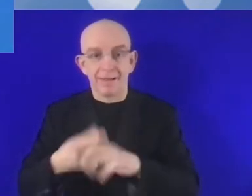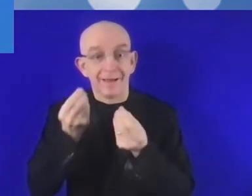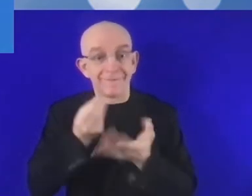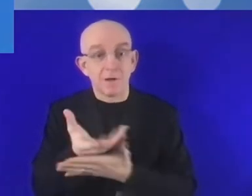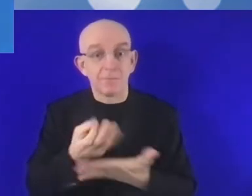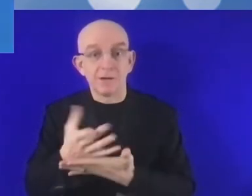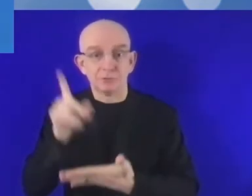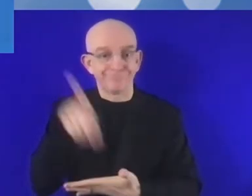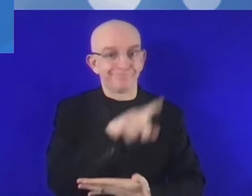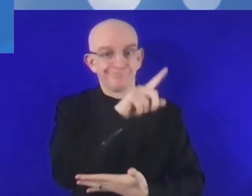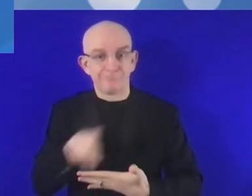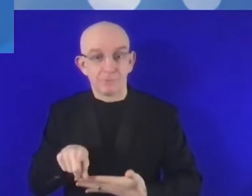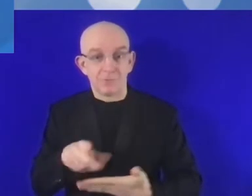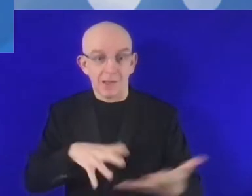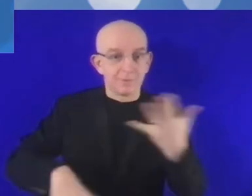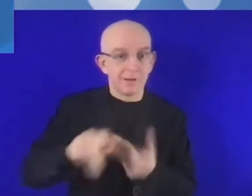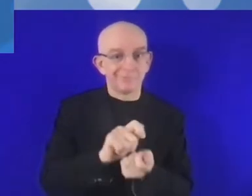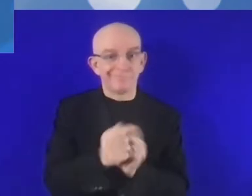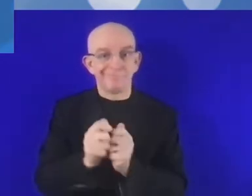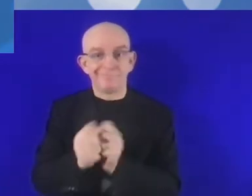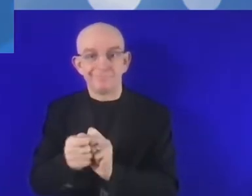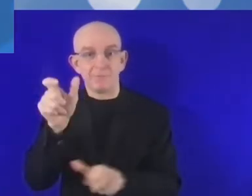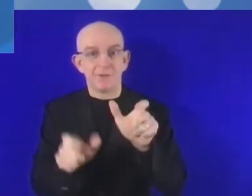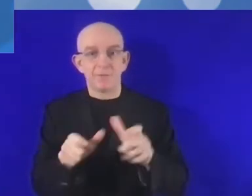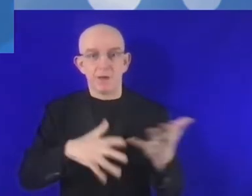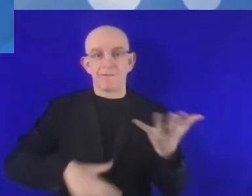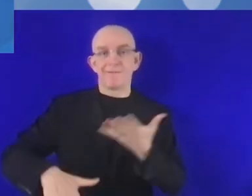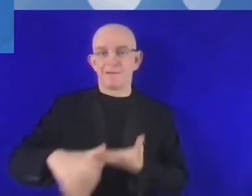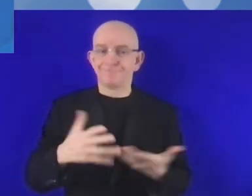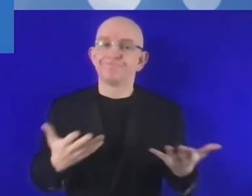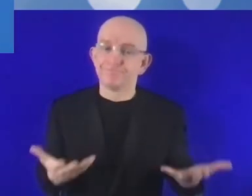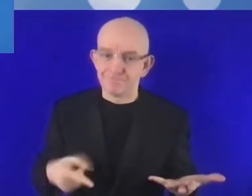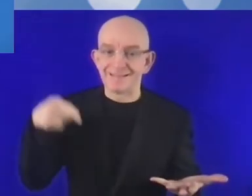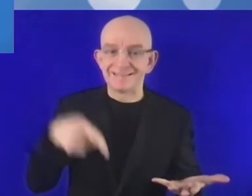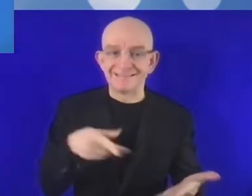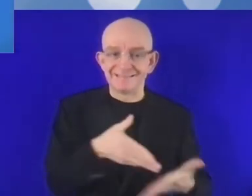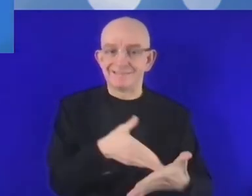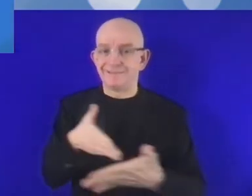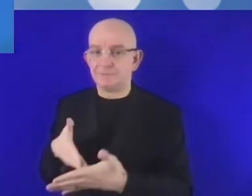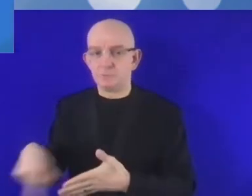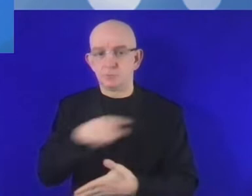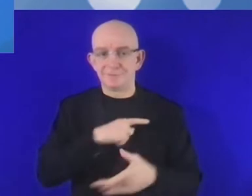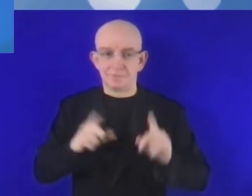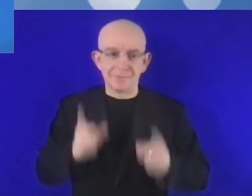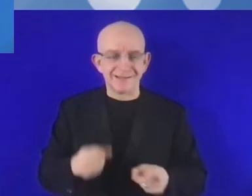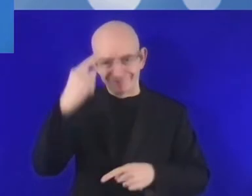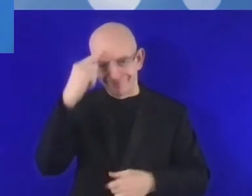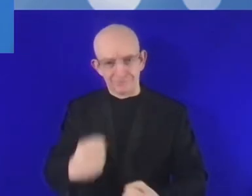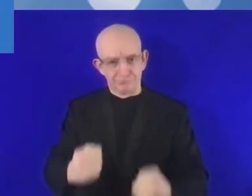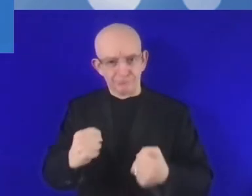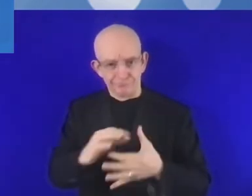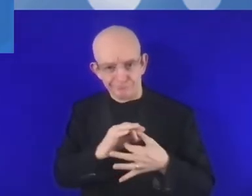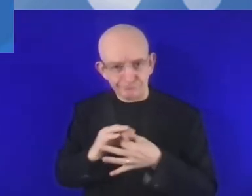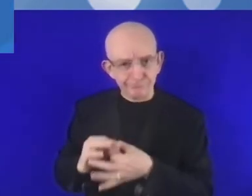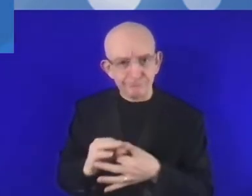السريع للمعلومات المضللة والتلاعب بسلوك الناس. لا يمكننا مواجهة هذه التحديات إلا من خلال